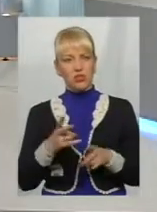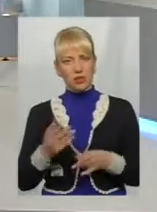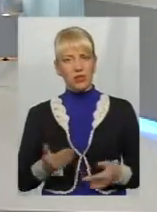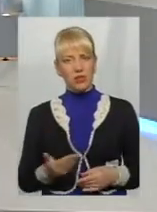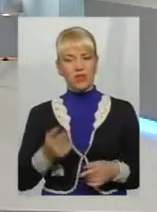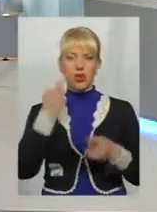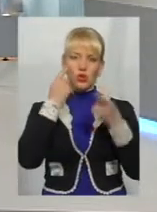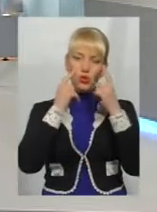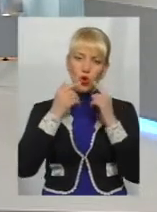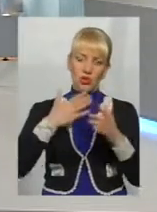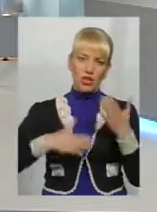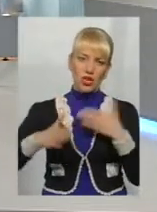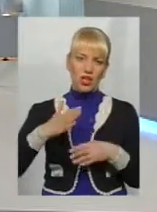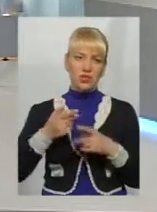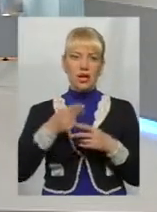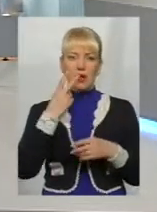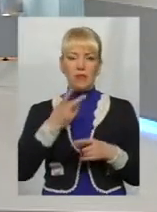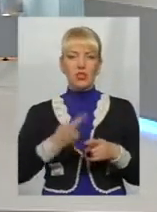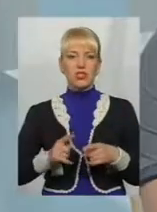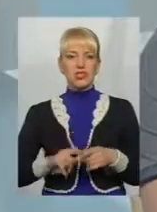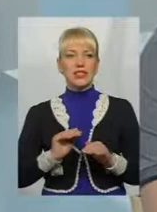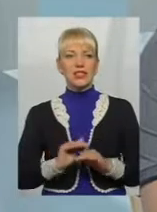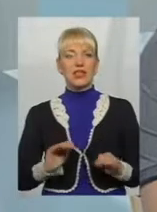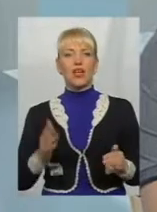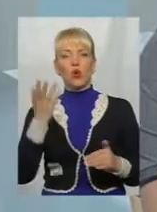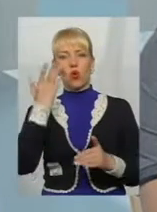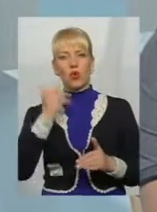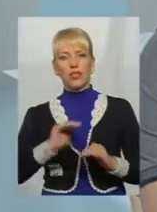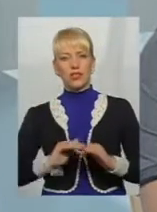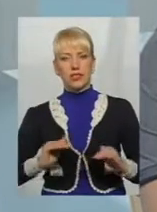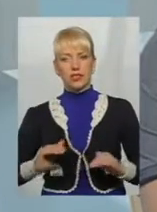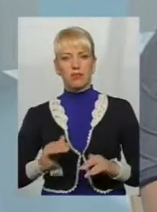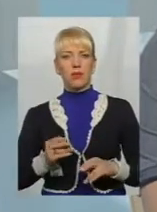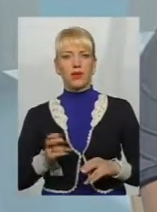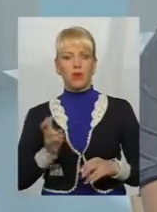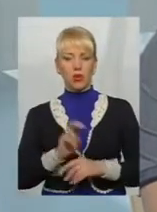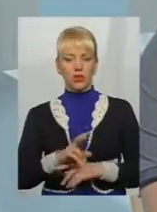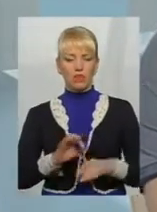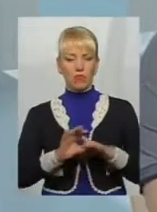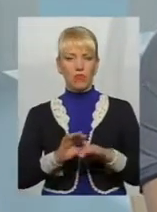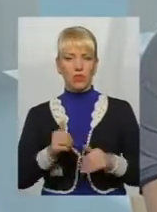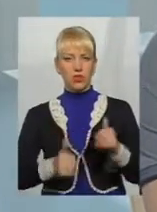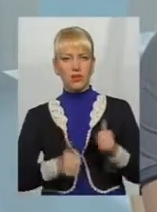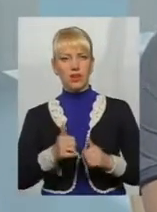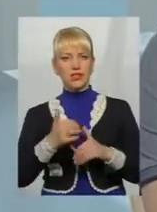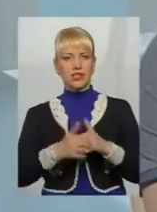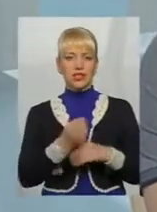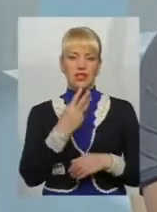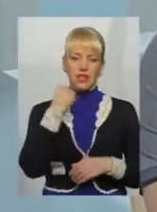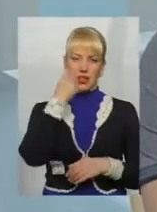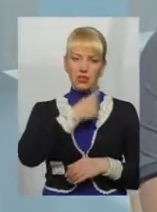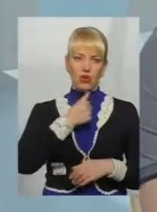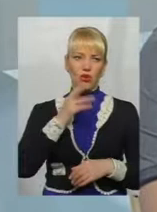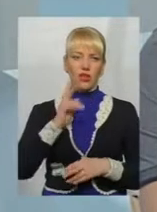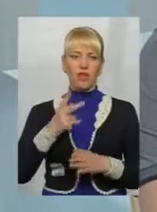Сльози радості, бачивши цих дітей, коли вони приходили, проводили змагання серед 13 років, а потім